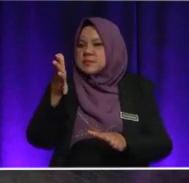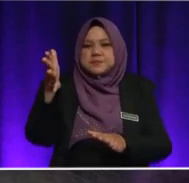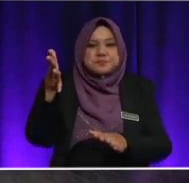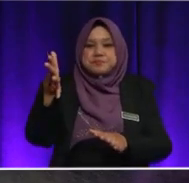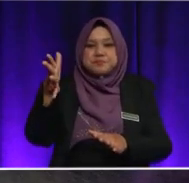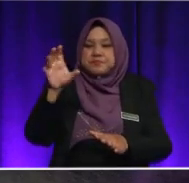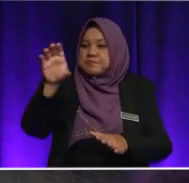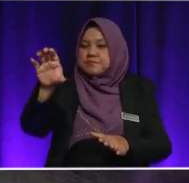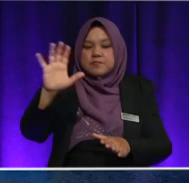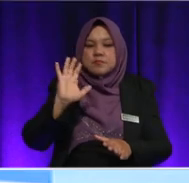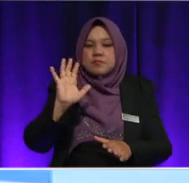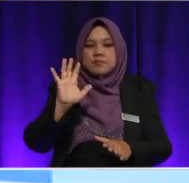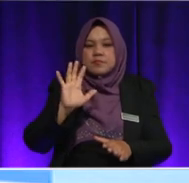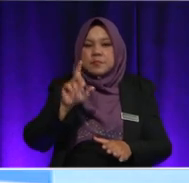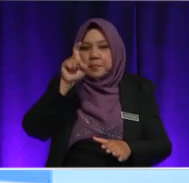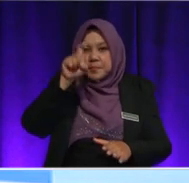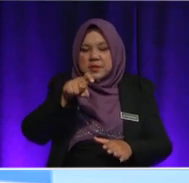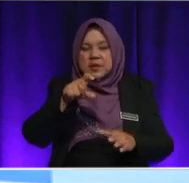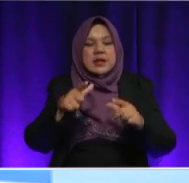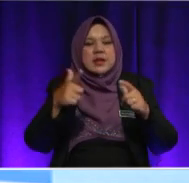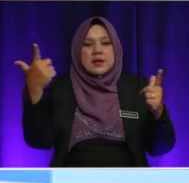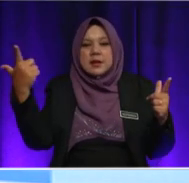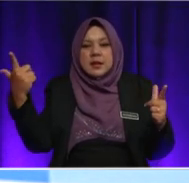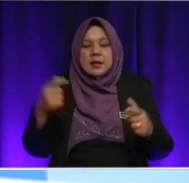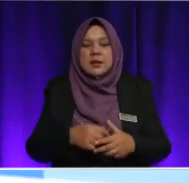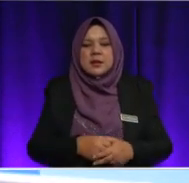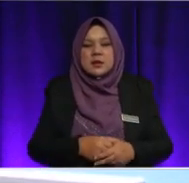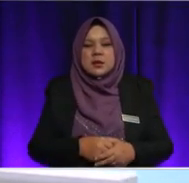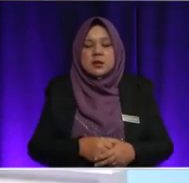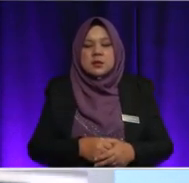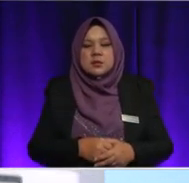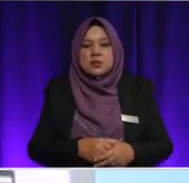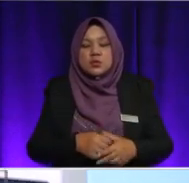telepon Begitu juga dengan menggunakan